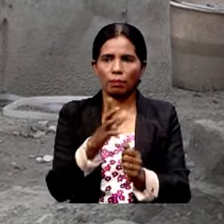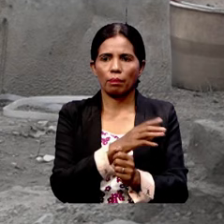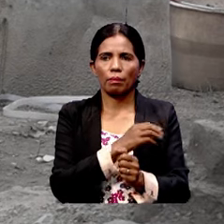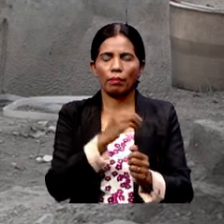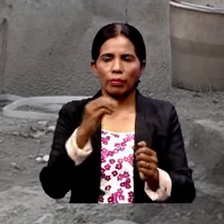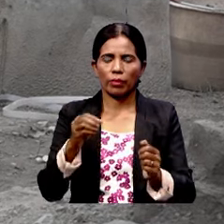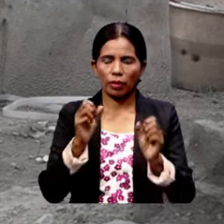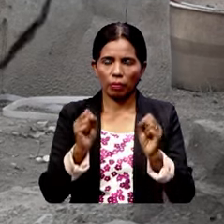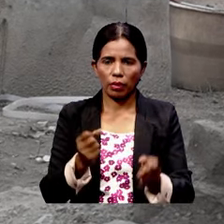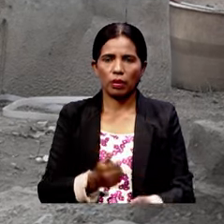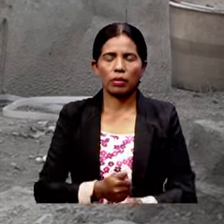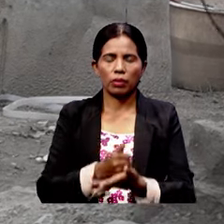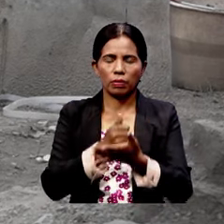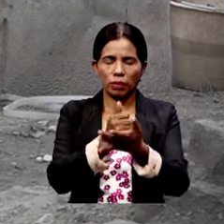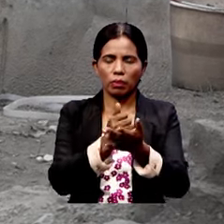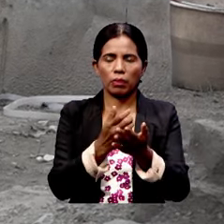moris betodang.